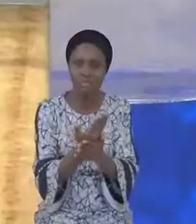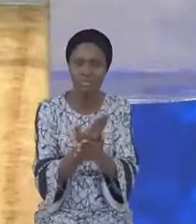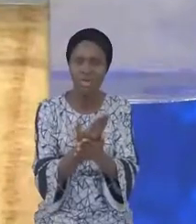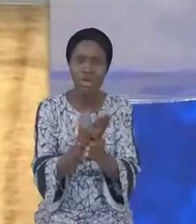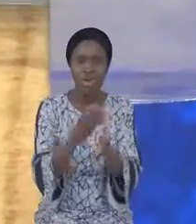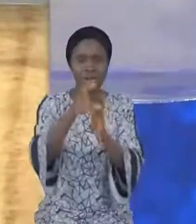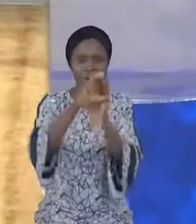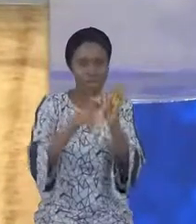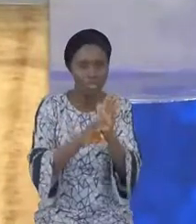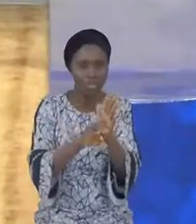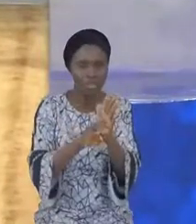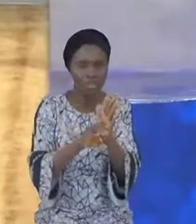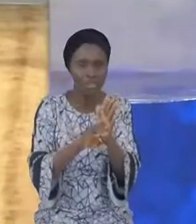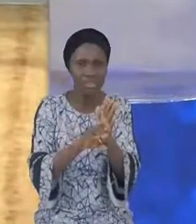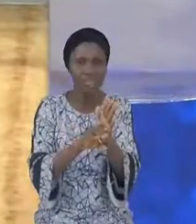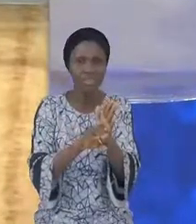nouvelle alliance